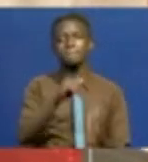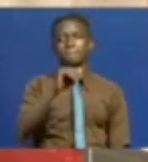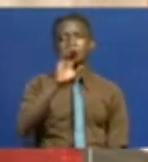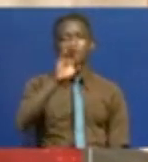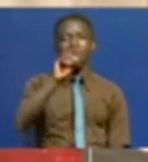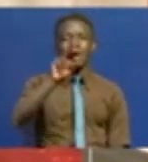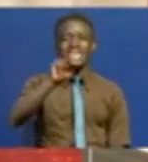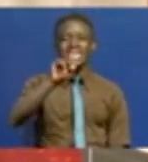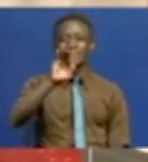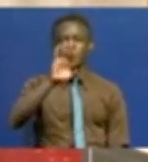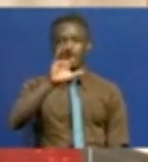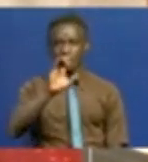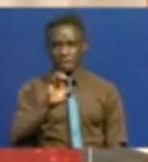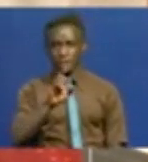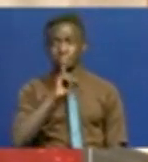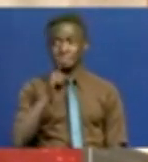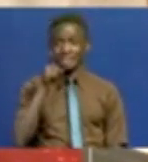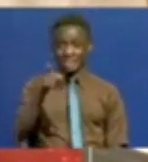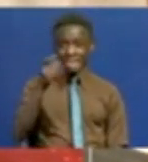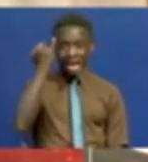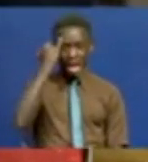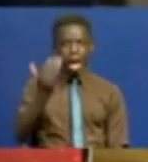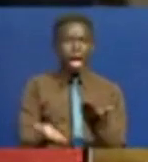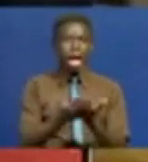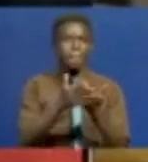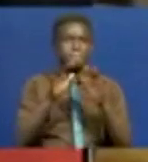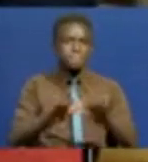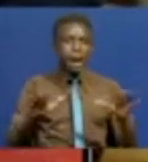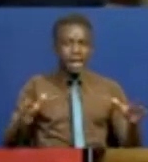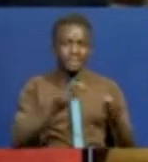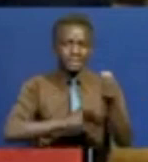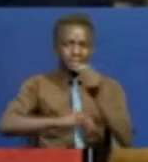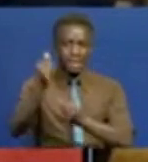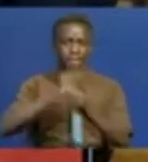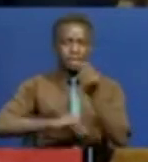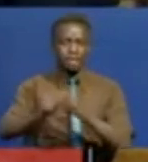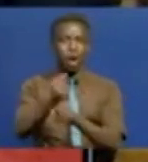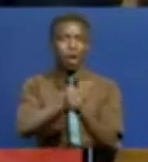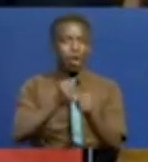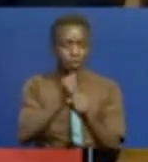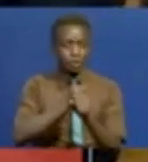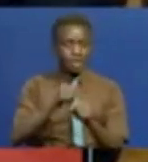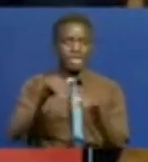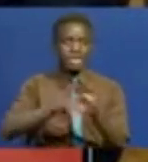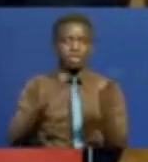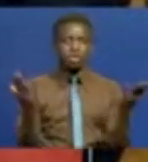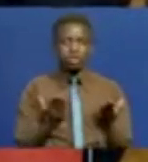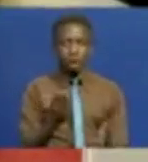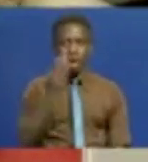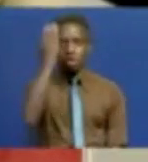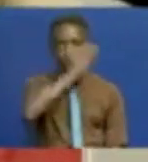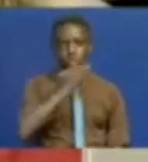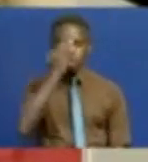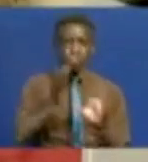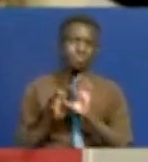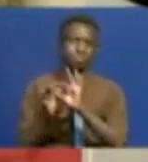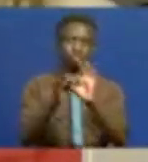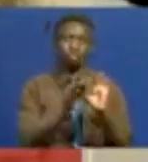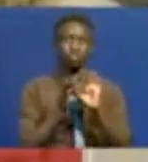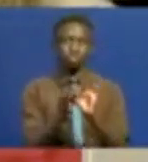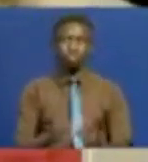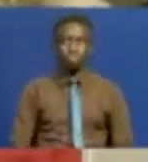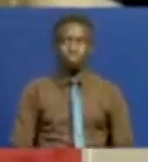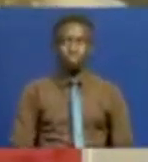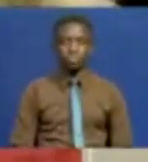hiyo kutaimarisha soko la humo nchini la uzaji kahawa kwenye muungano wa Ulaya. We need to have every